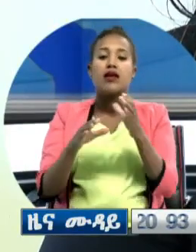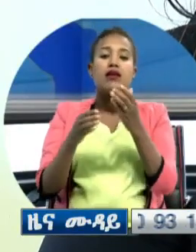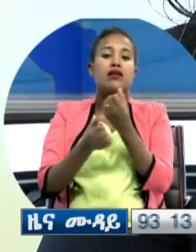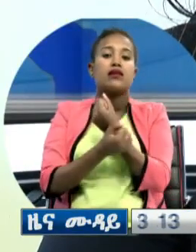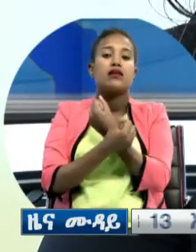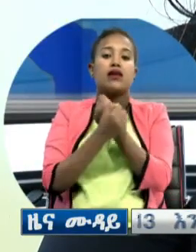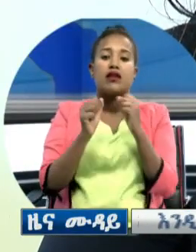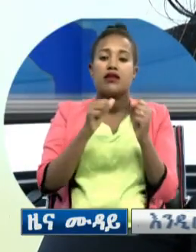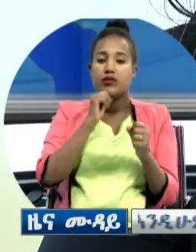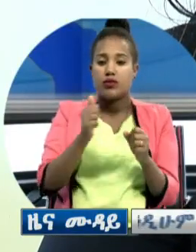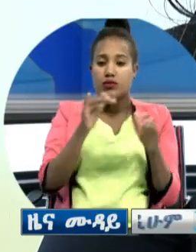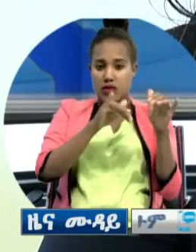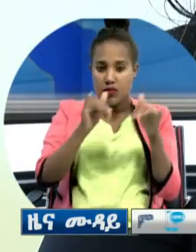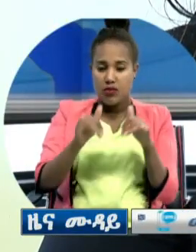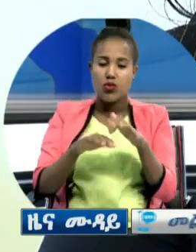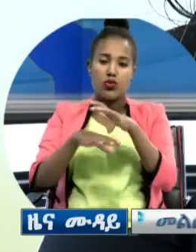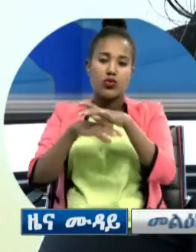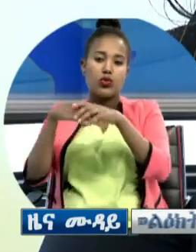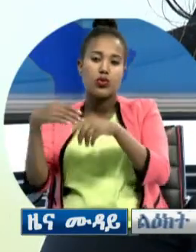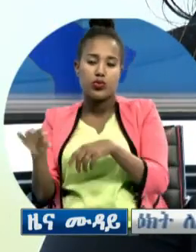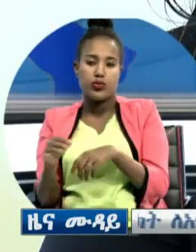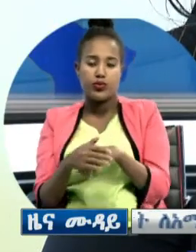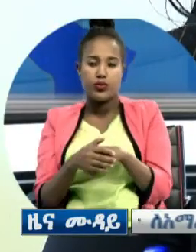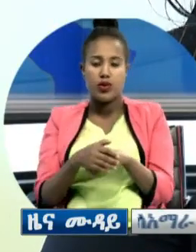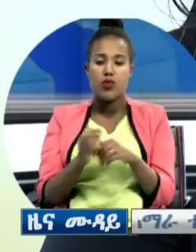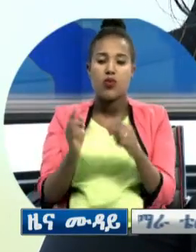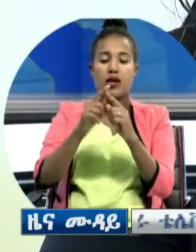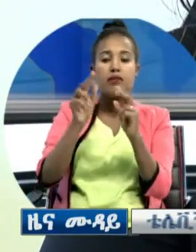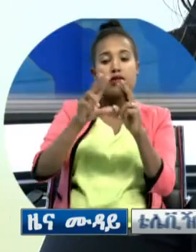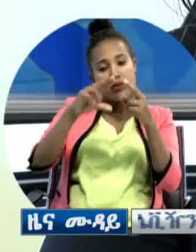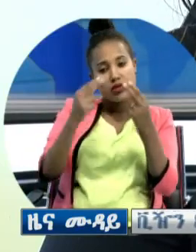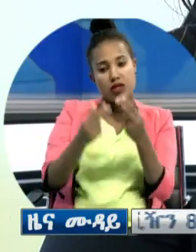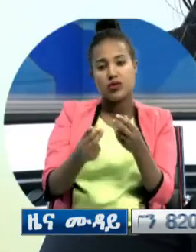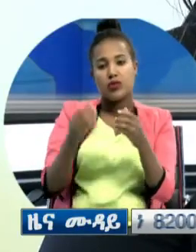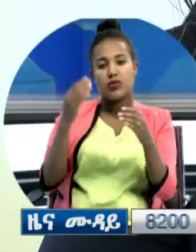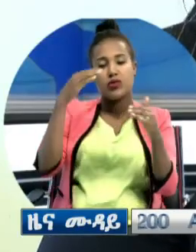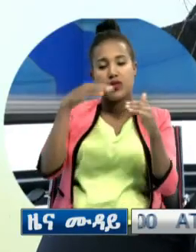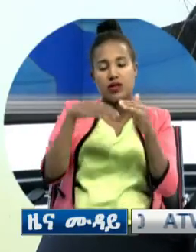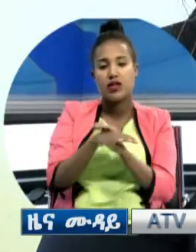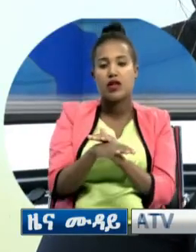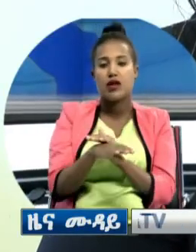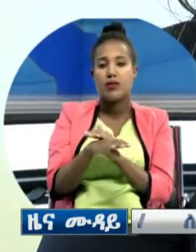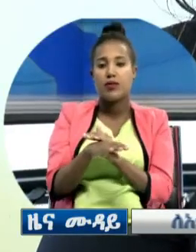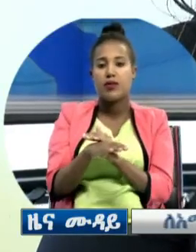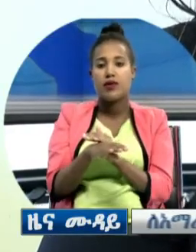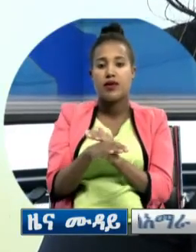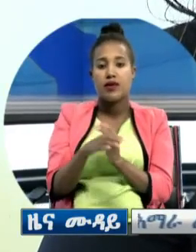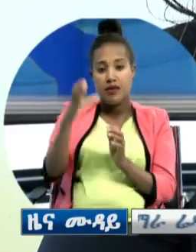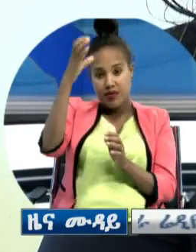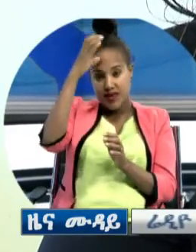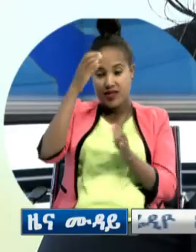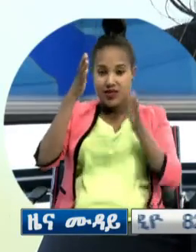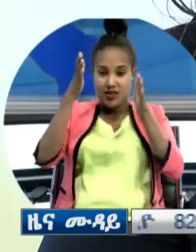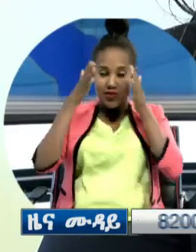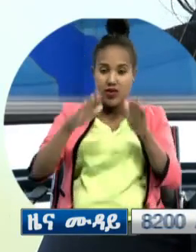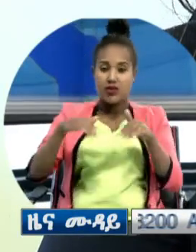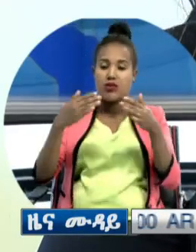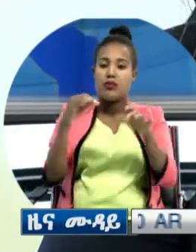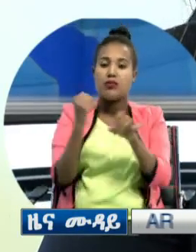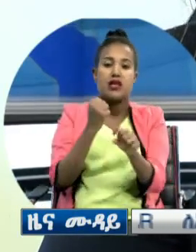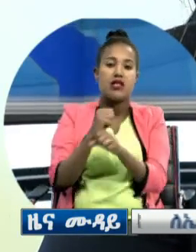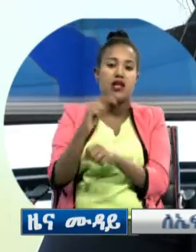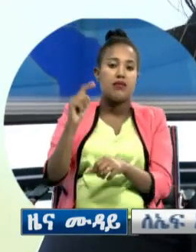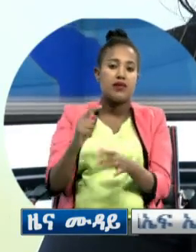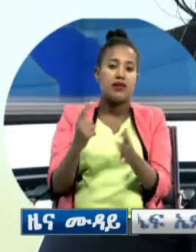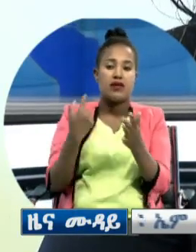ደግሞ እንዲለቀቁ እና ወደ ቤተሰቦቻቸው እነሱም እንዲቀላቀሉ መንግስት ትኩረት ሰጥቶ መስራት መቻል አለበት።